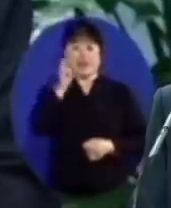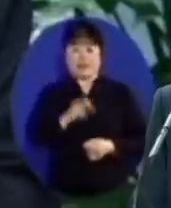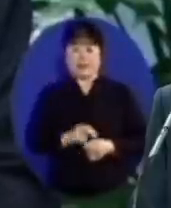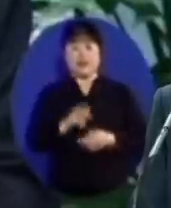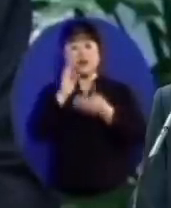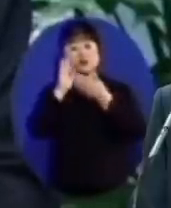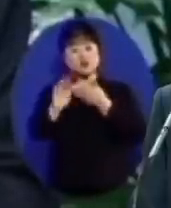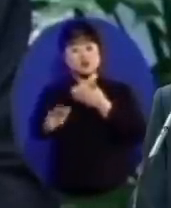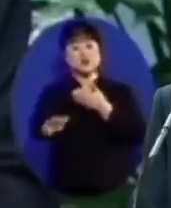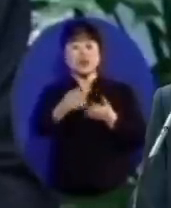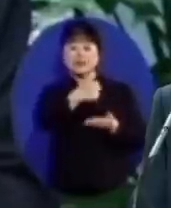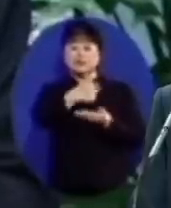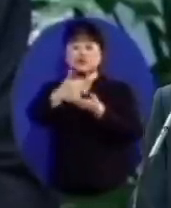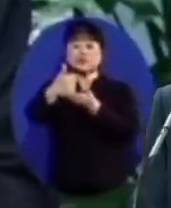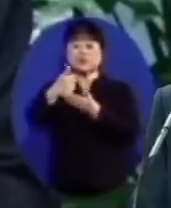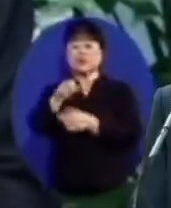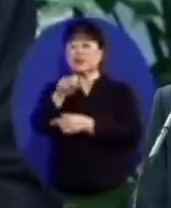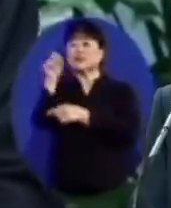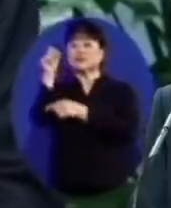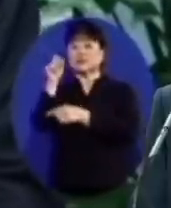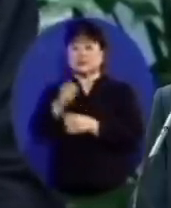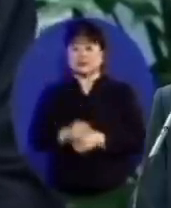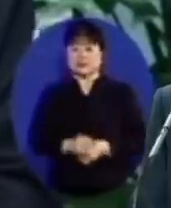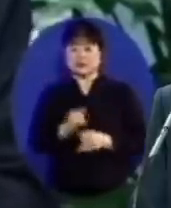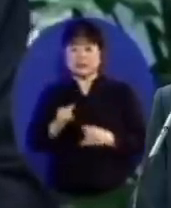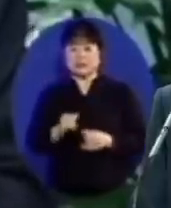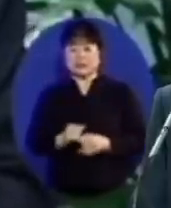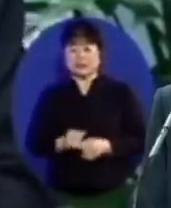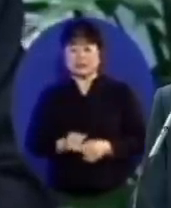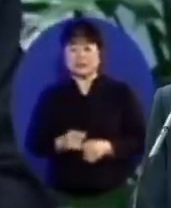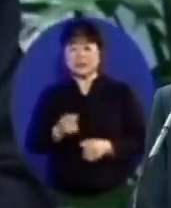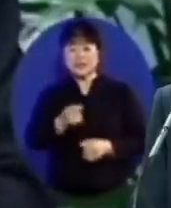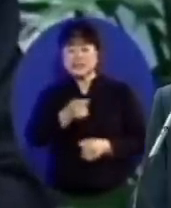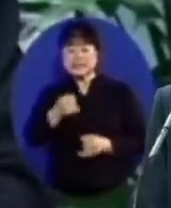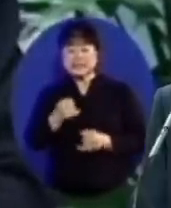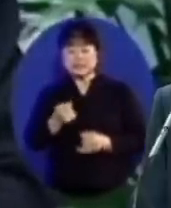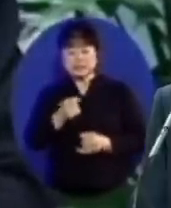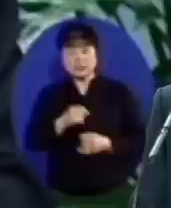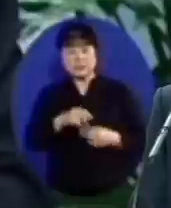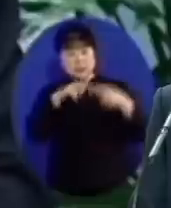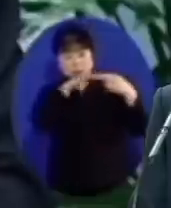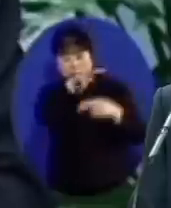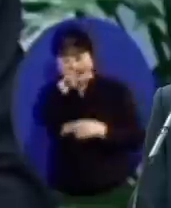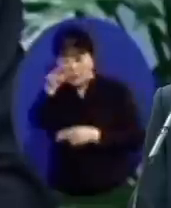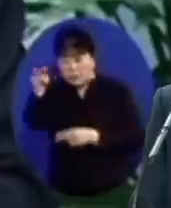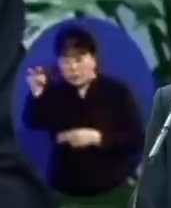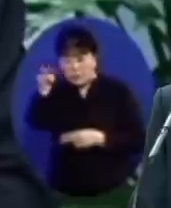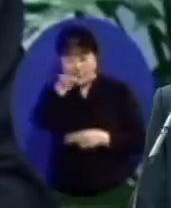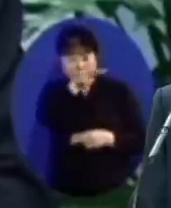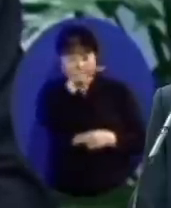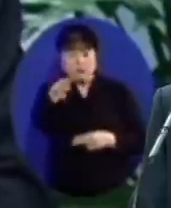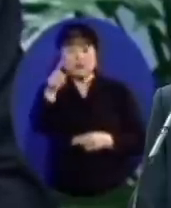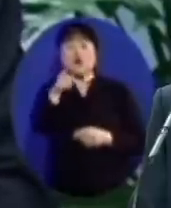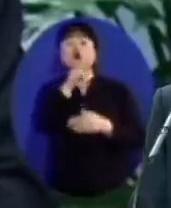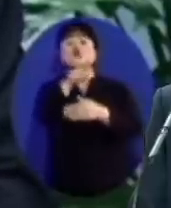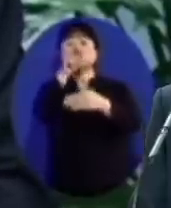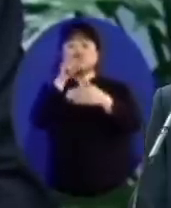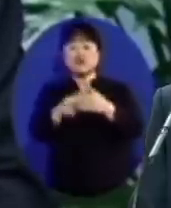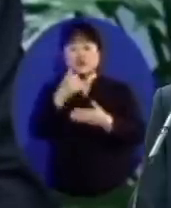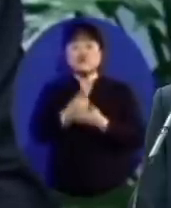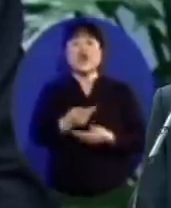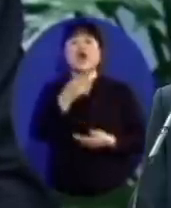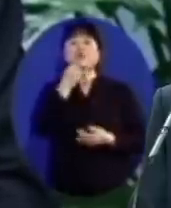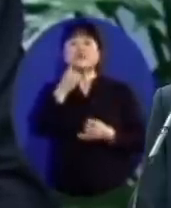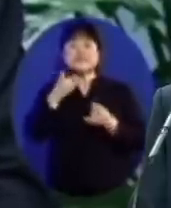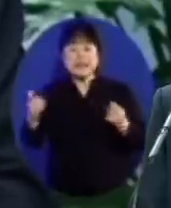난 다음에 주님이 고개를 들어 큰 사람부터 적은 사람까지 다 눈을 맞춰보시고 난 다음 너희들 중에 죄 없는